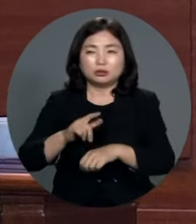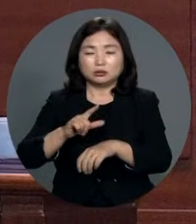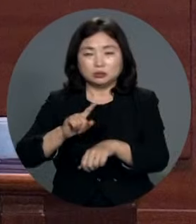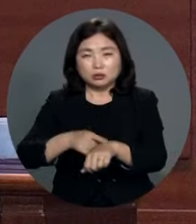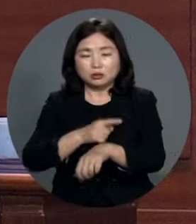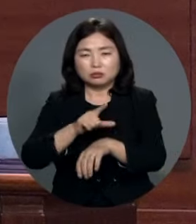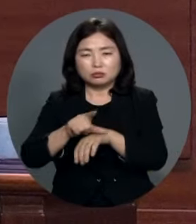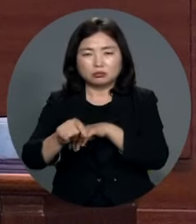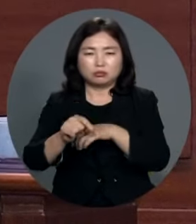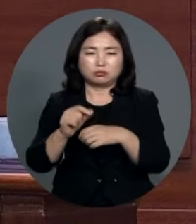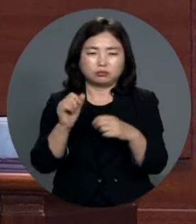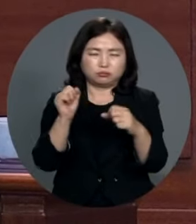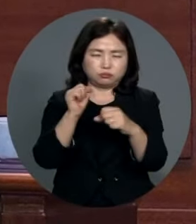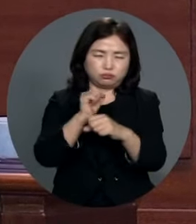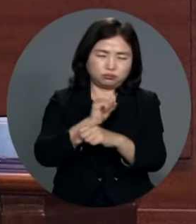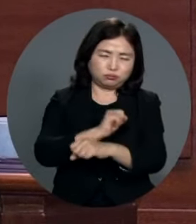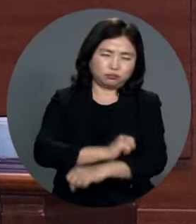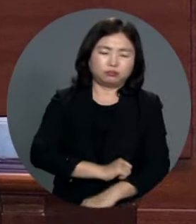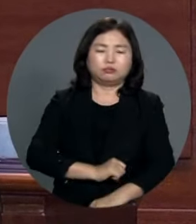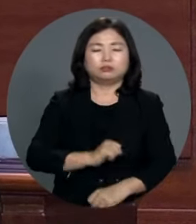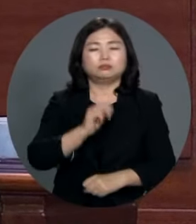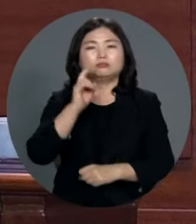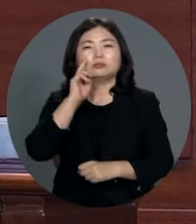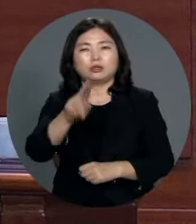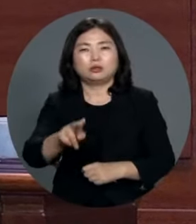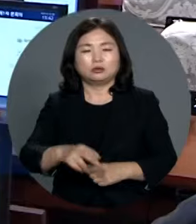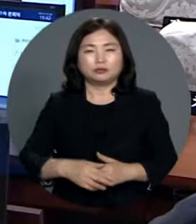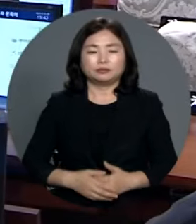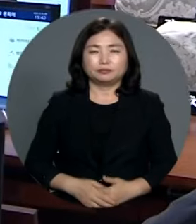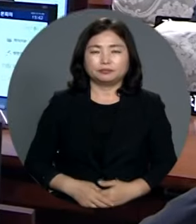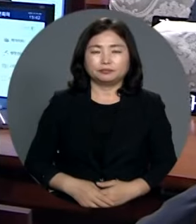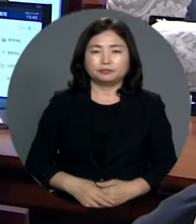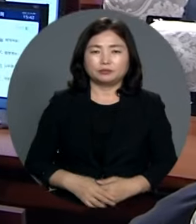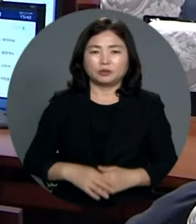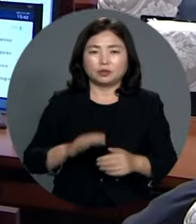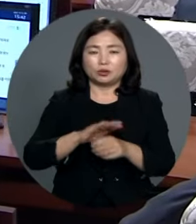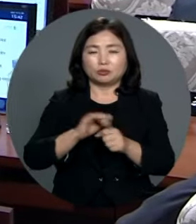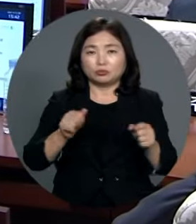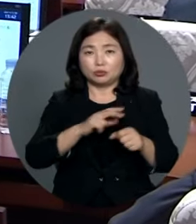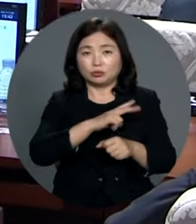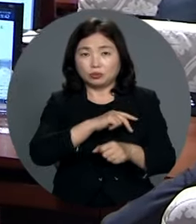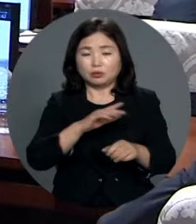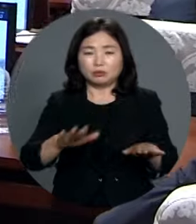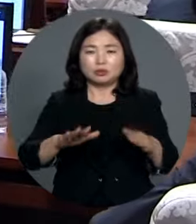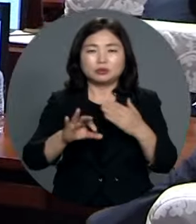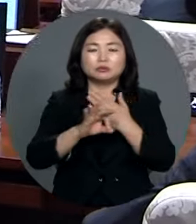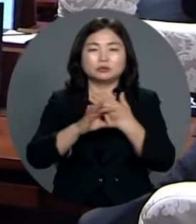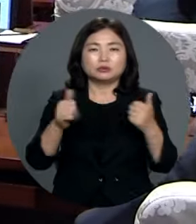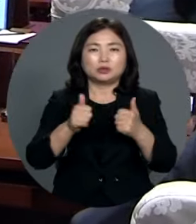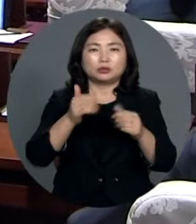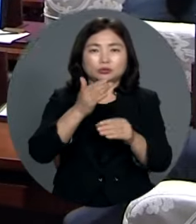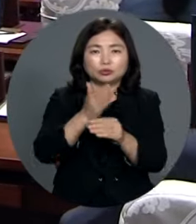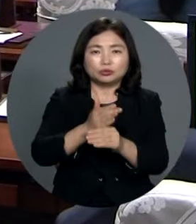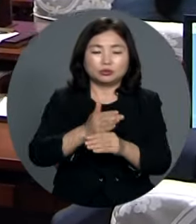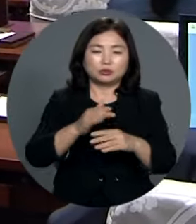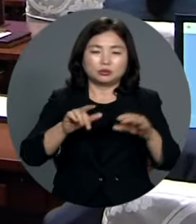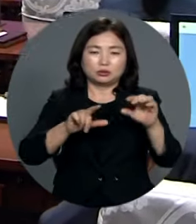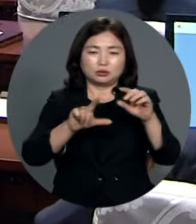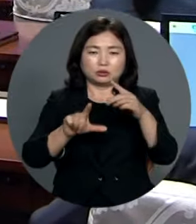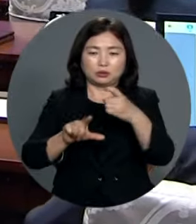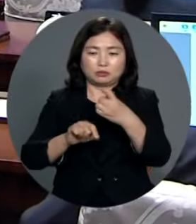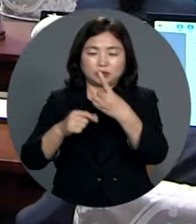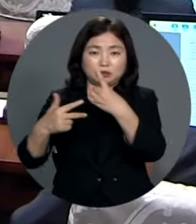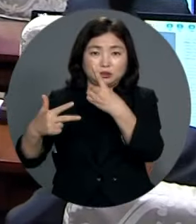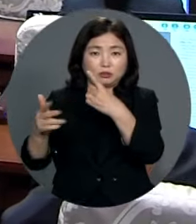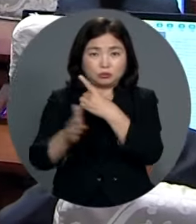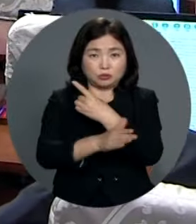소멸이 가속화된다는 그 심각성이 있습니다 경북도 의회는 이번 임시회 동안 다음 달 7일부터